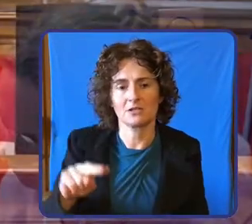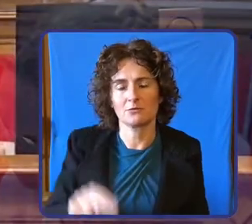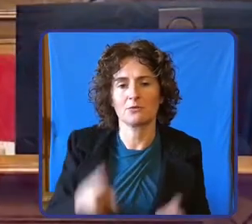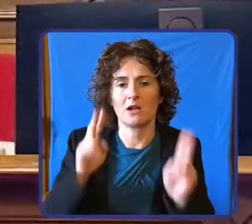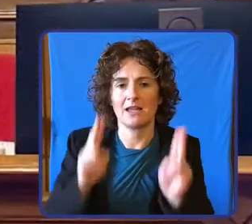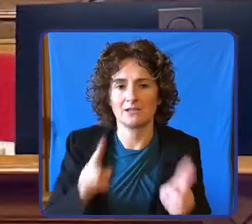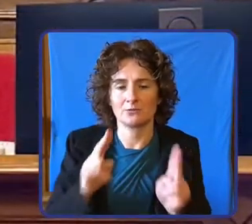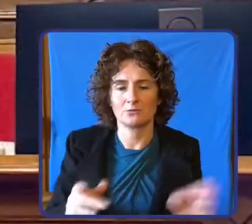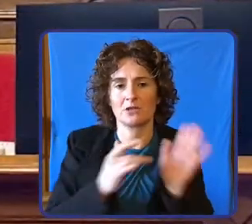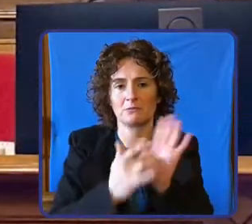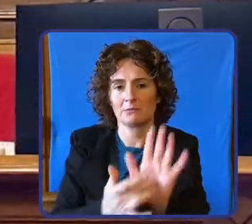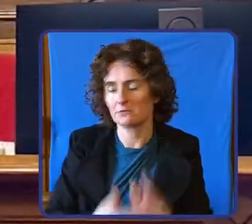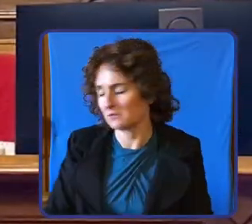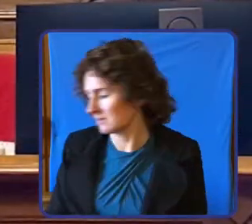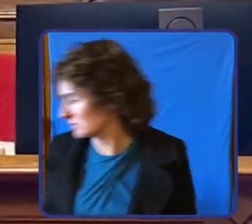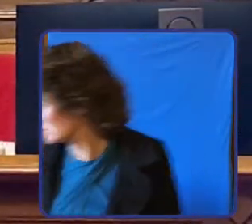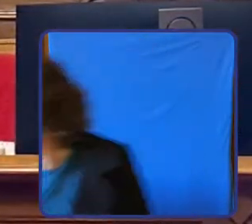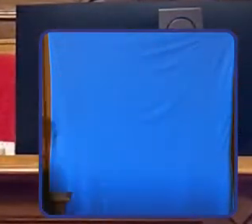előttünk.